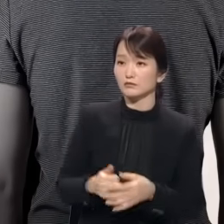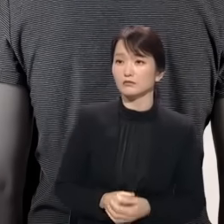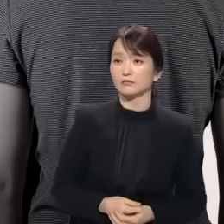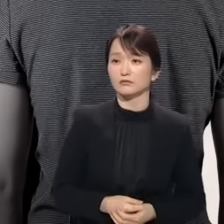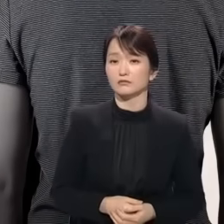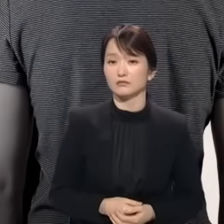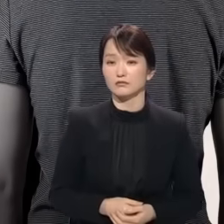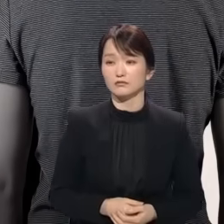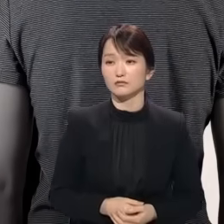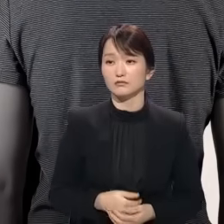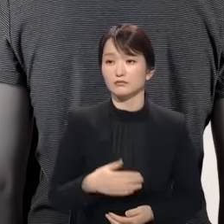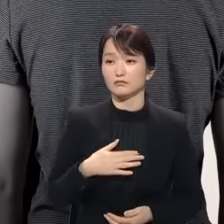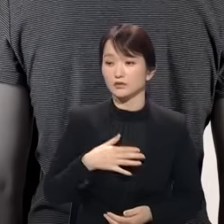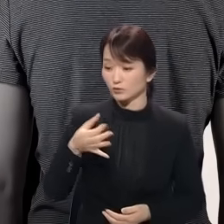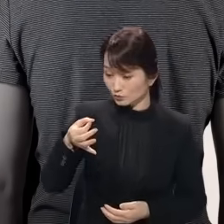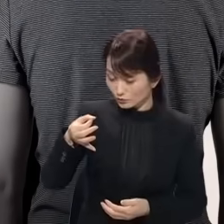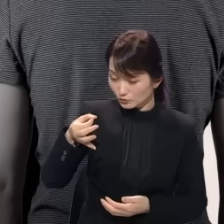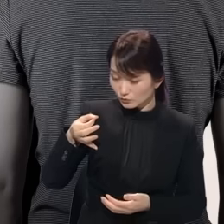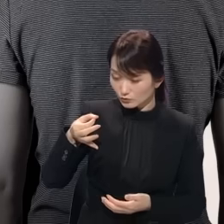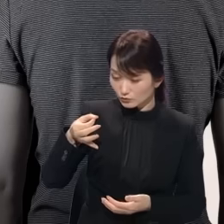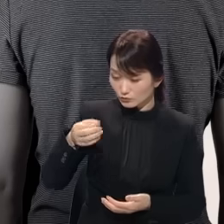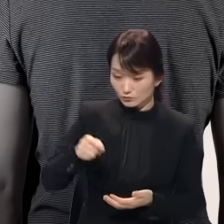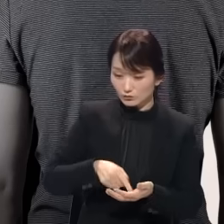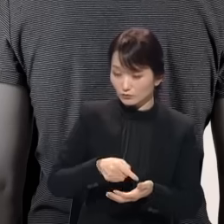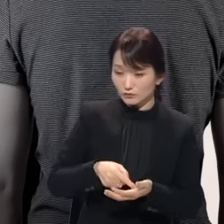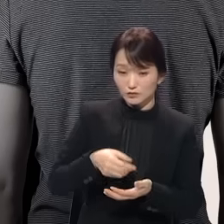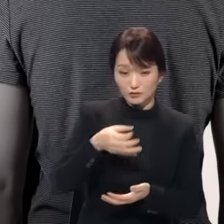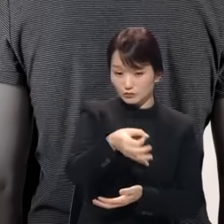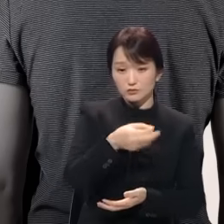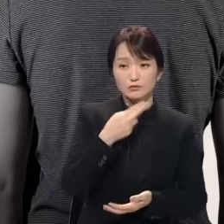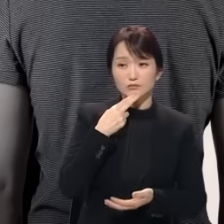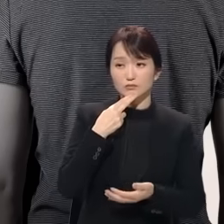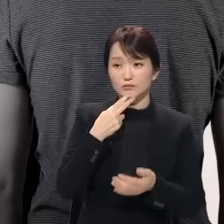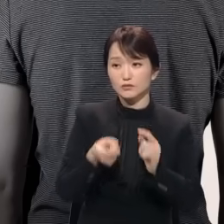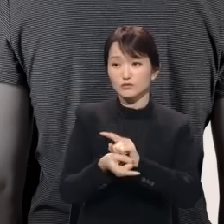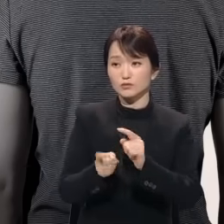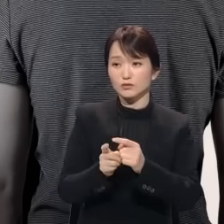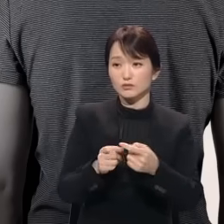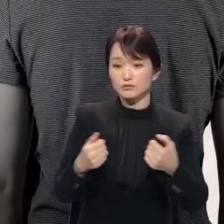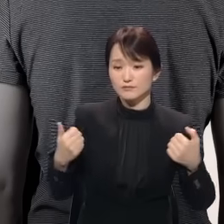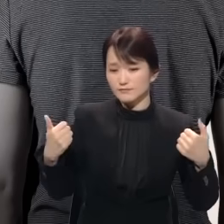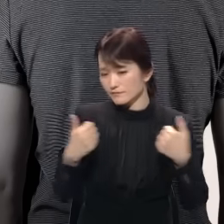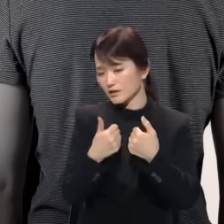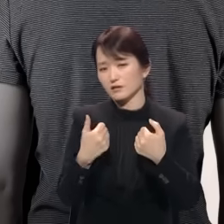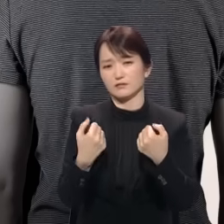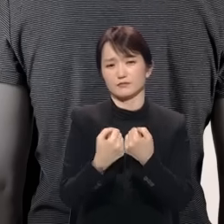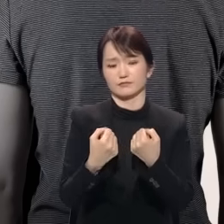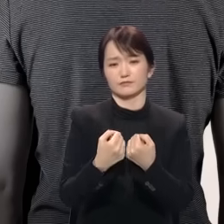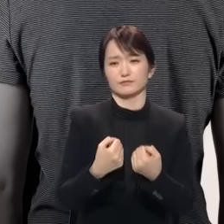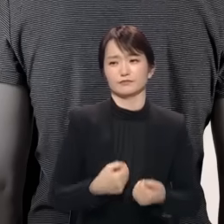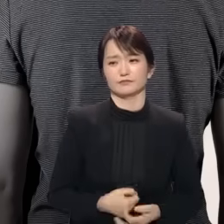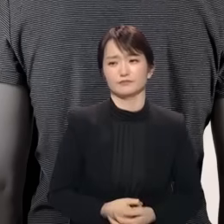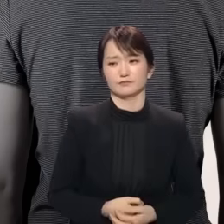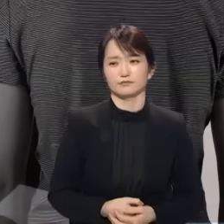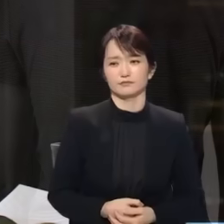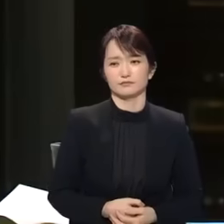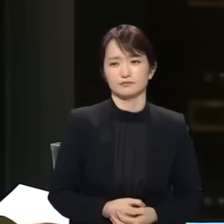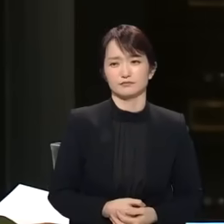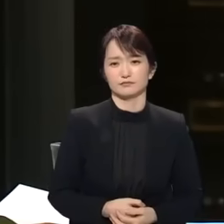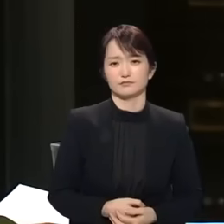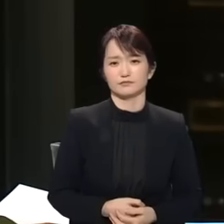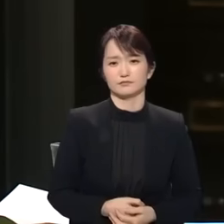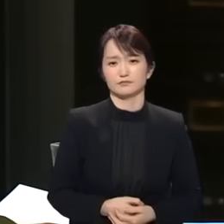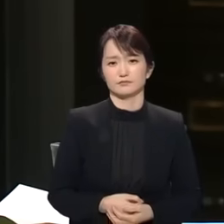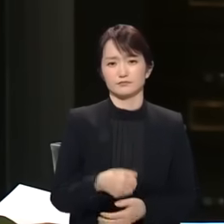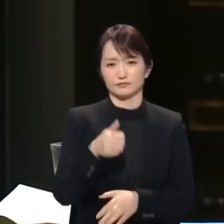소리가 나 돈 물어줄 돈 없으니까 맞짱 뜨자 이런 식으로 점점 이게 좀 커져 갔습니다 일이 아